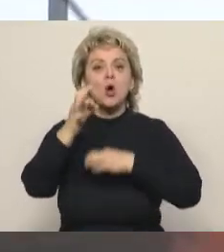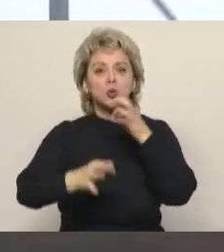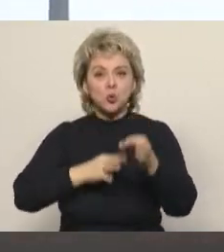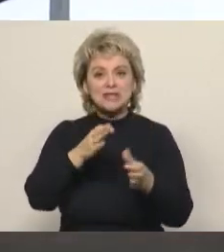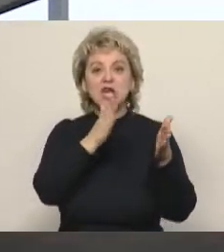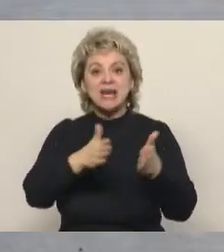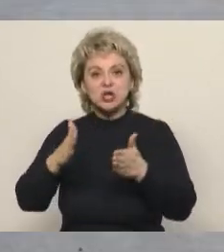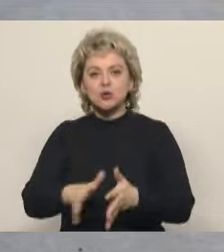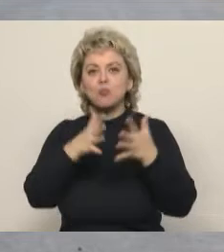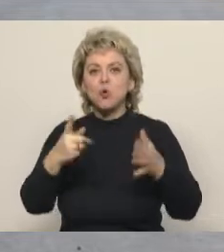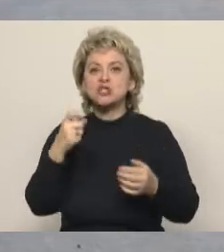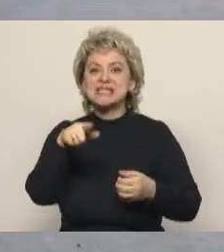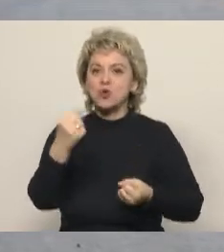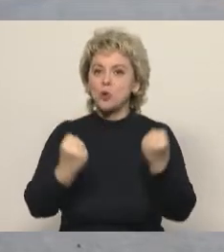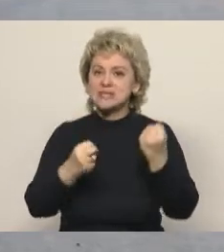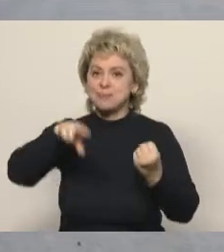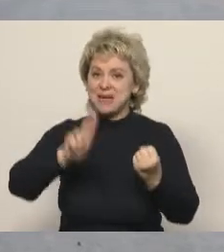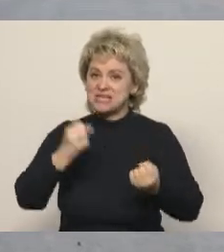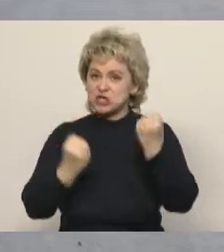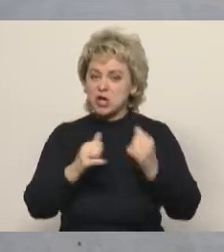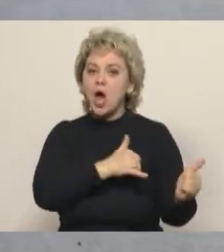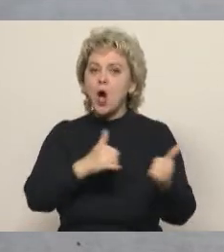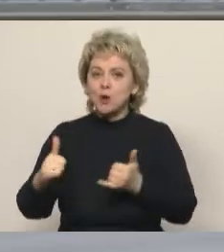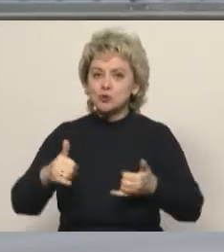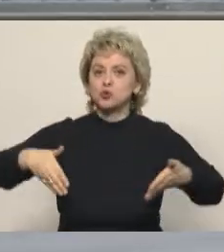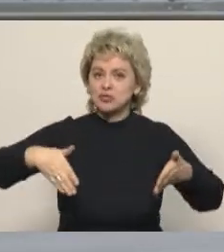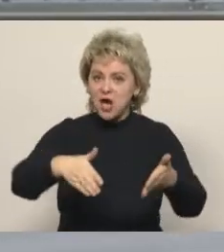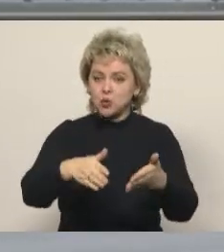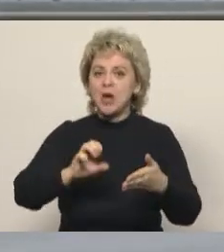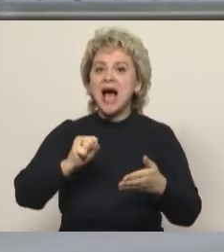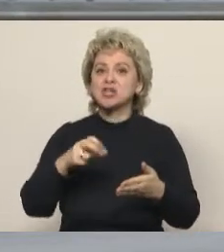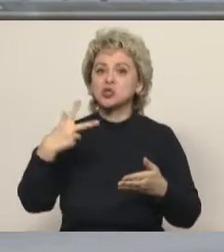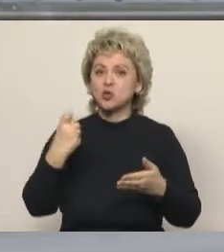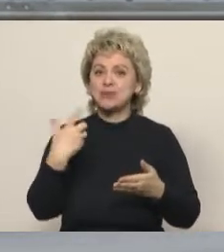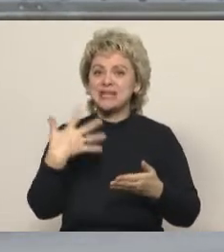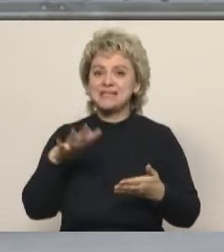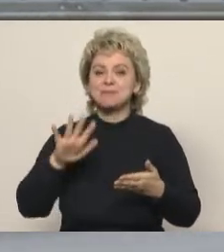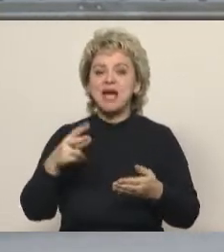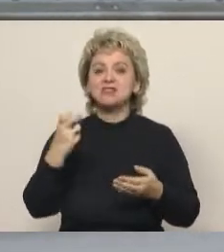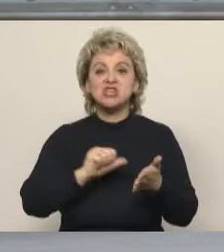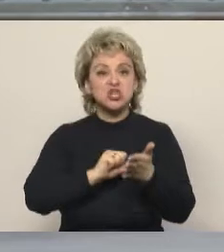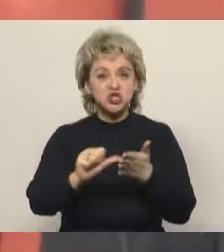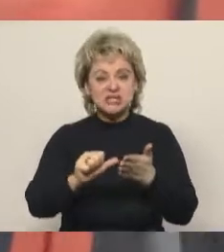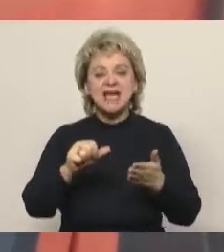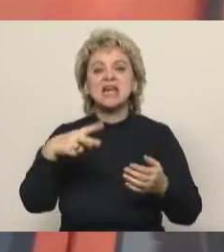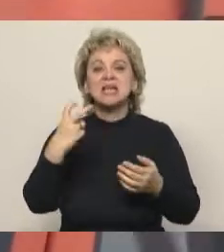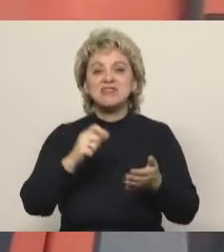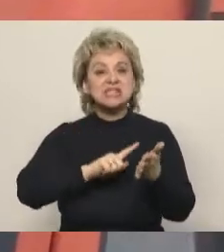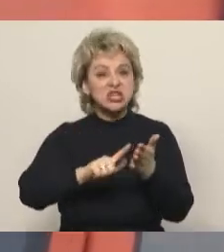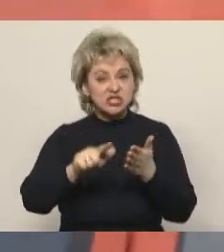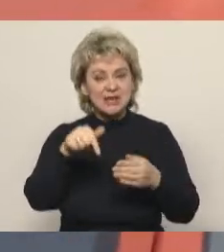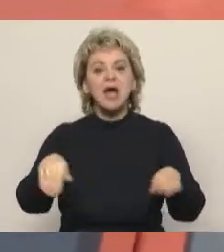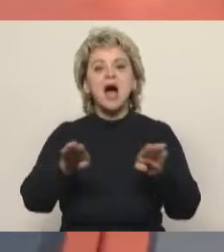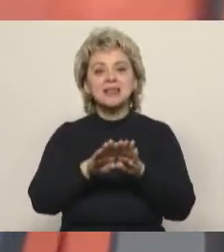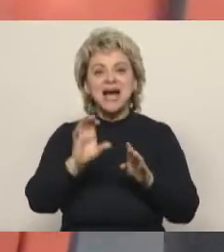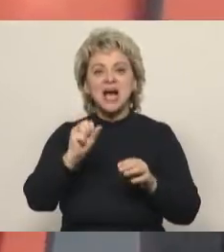круглосуточном режиме. Больше 100 единиц спецтехники обслуживают автотрассы А-135, А-260 и А-270, а